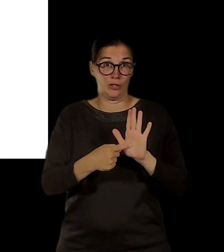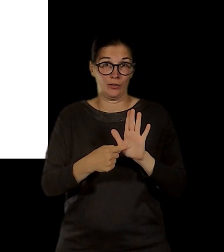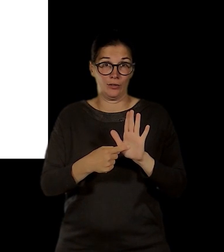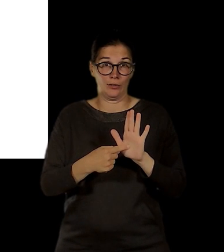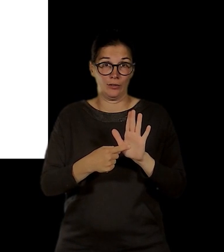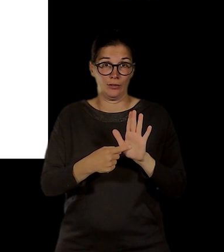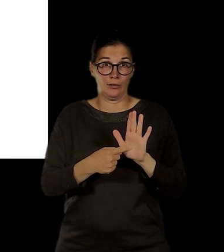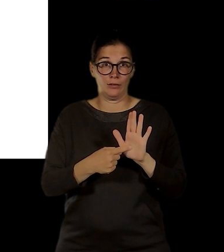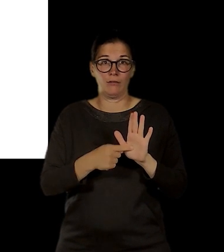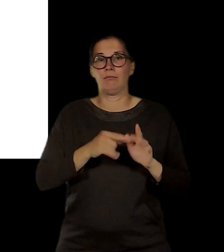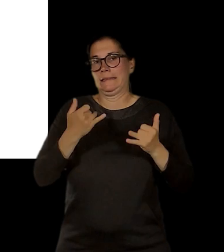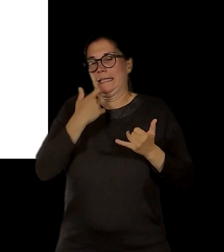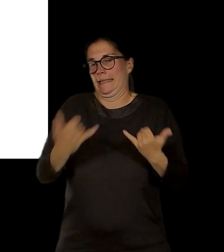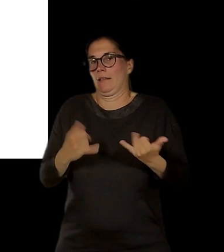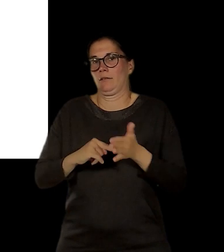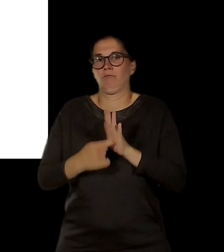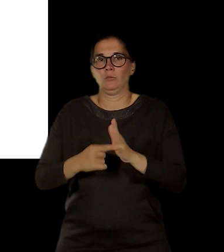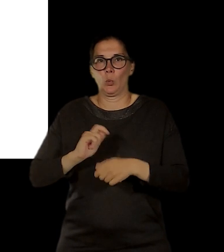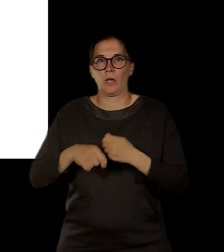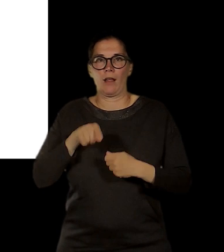do tohoto stavu.